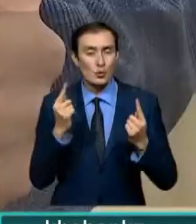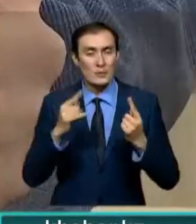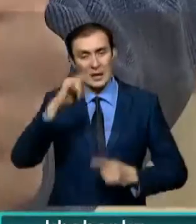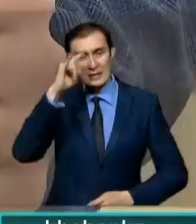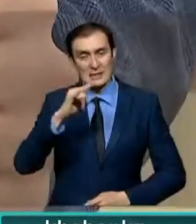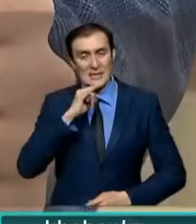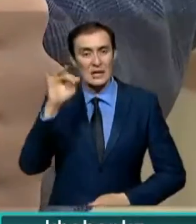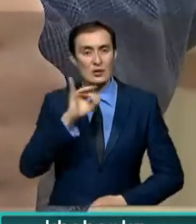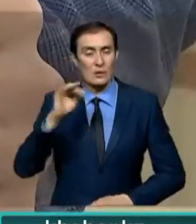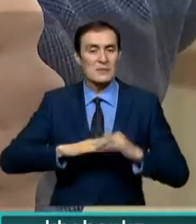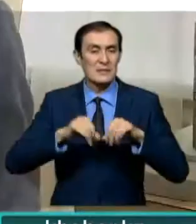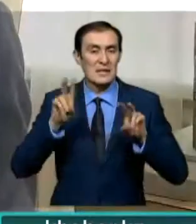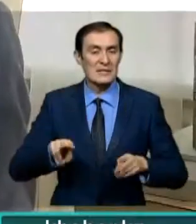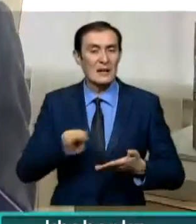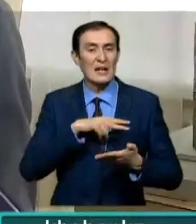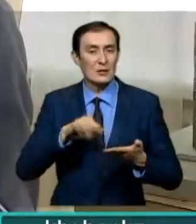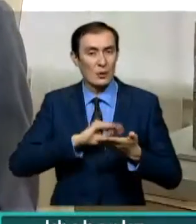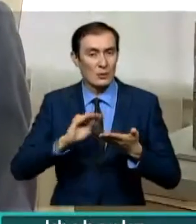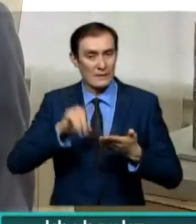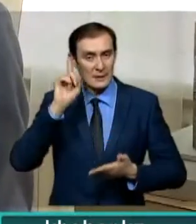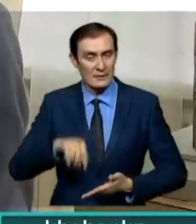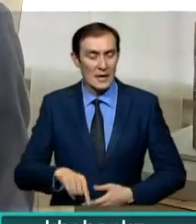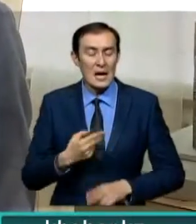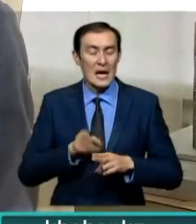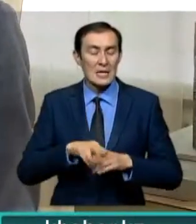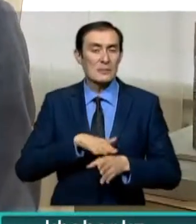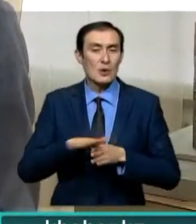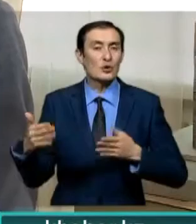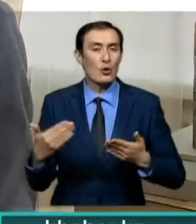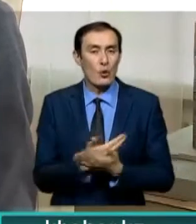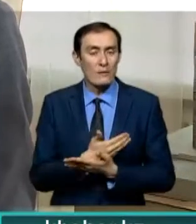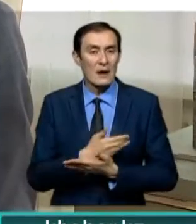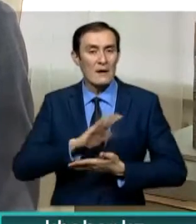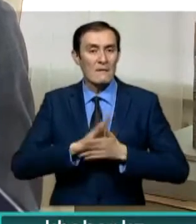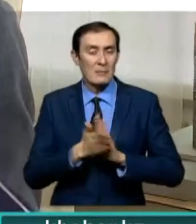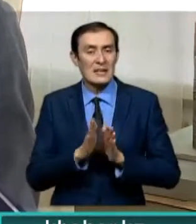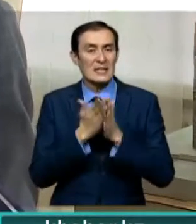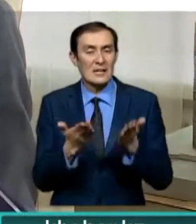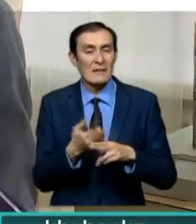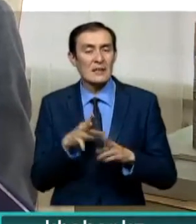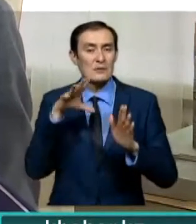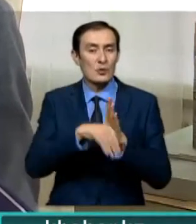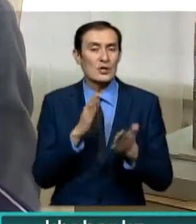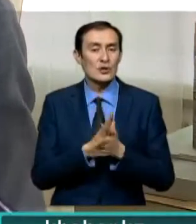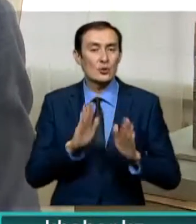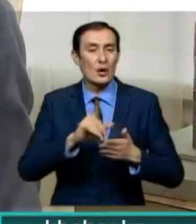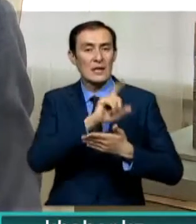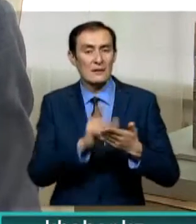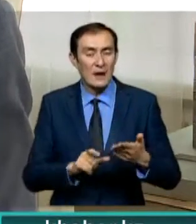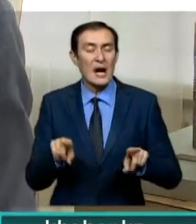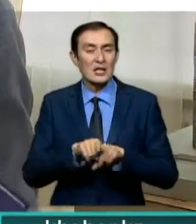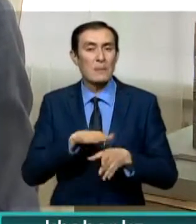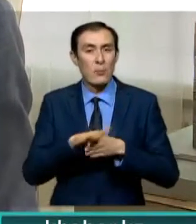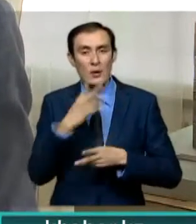историков литературоведов buktop это абсолютно новый формат книги в этом сборнике вы найдете не только текст актриса но и